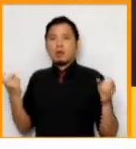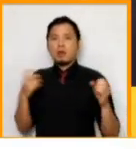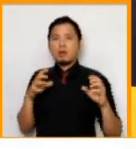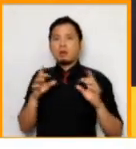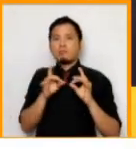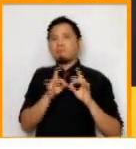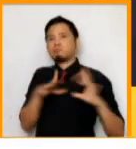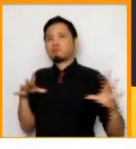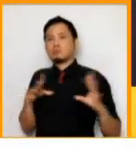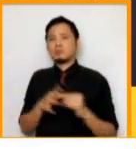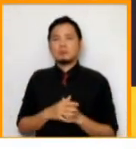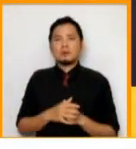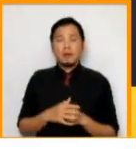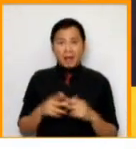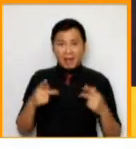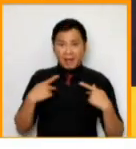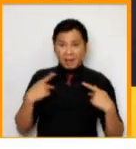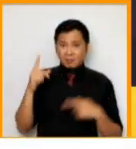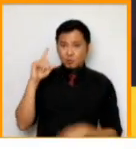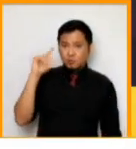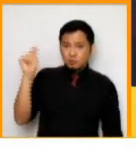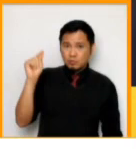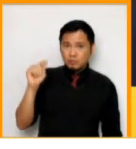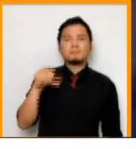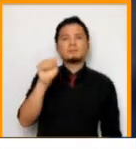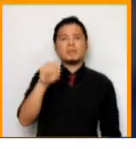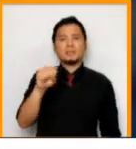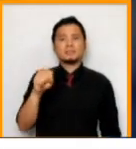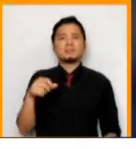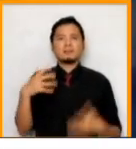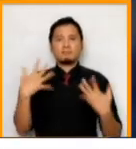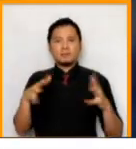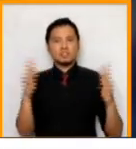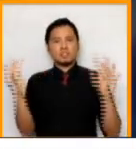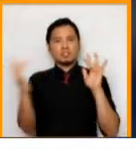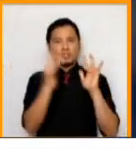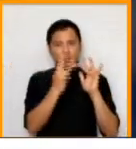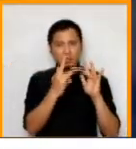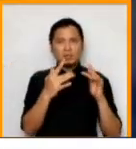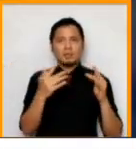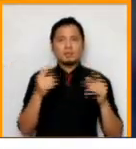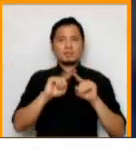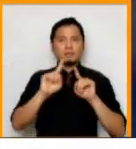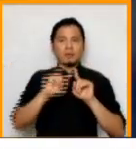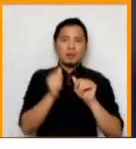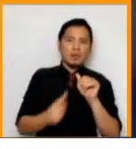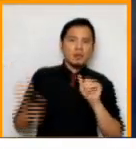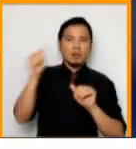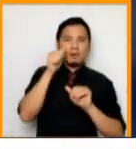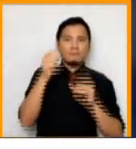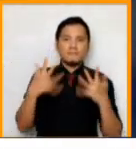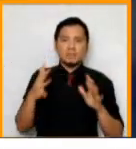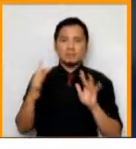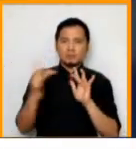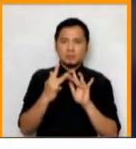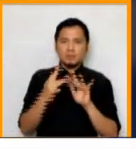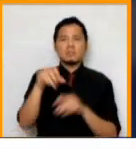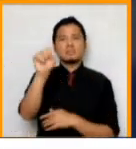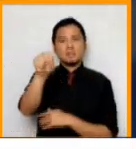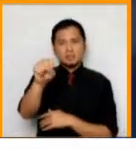may nag-contact po sa akin na mga authorities. Yes po. I think it's my responsibility